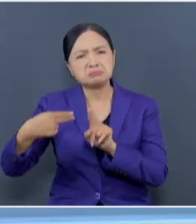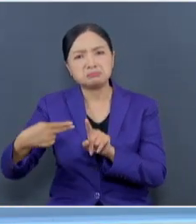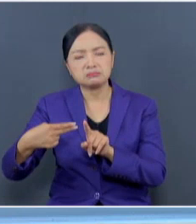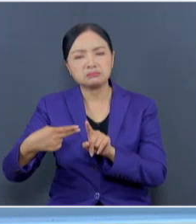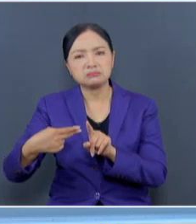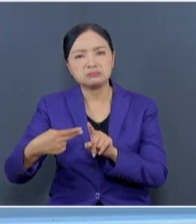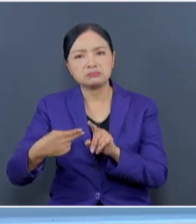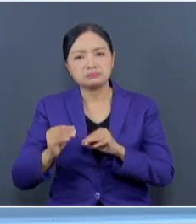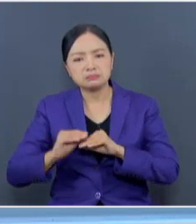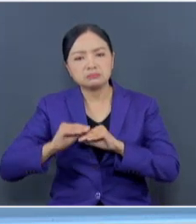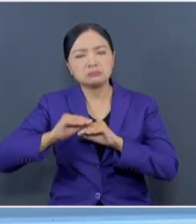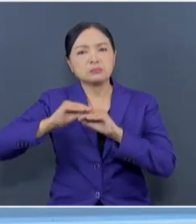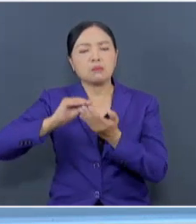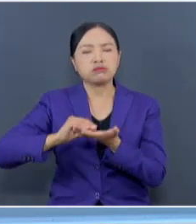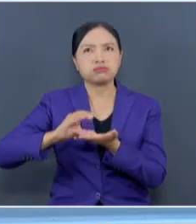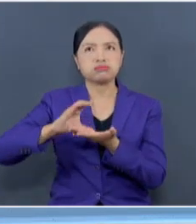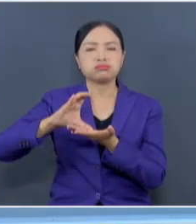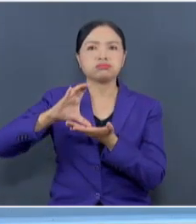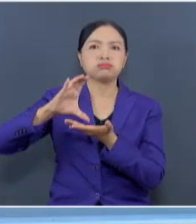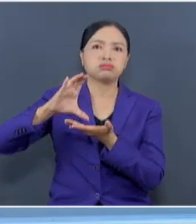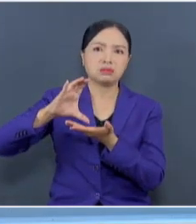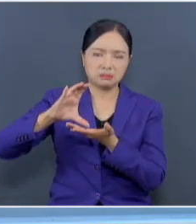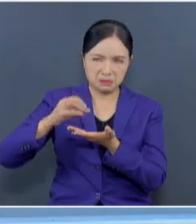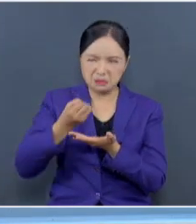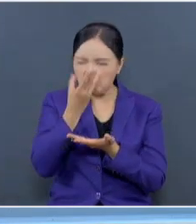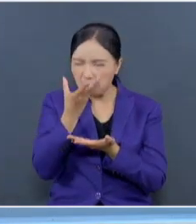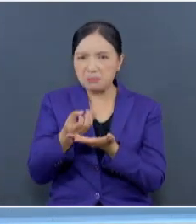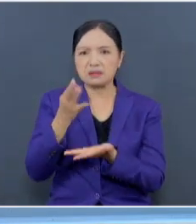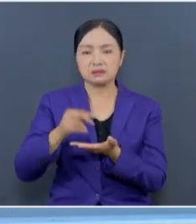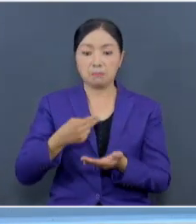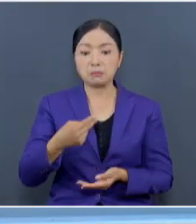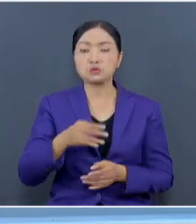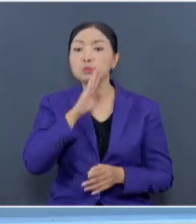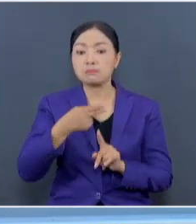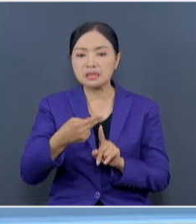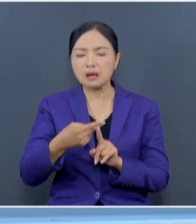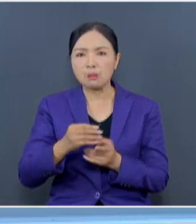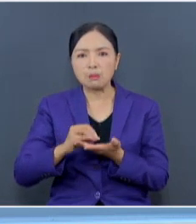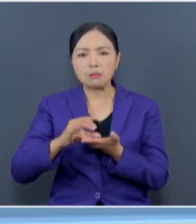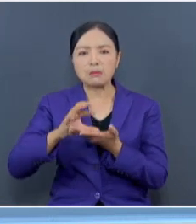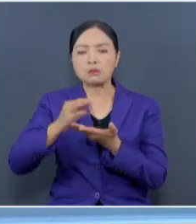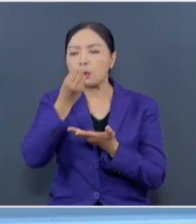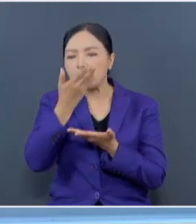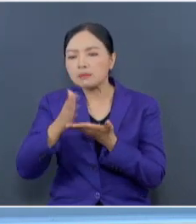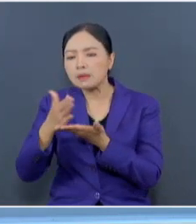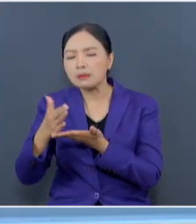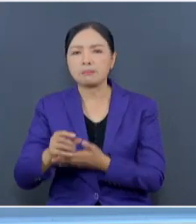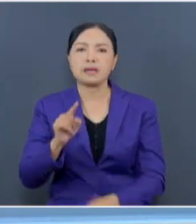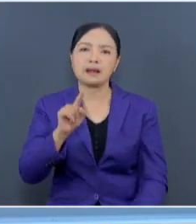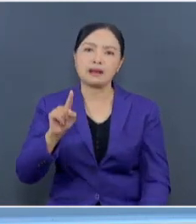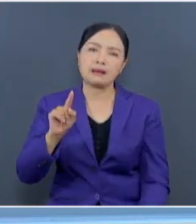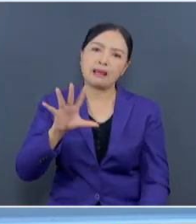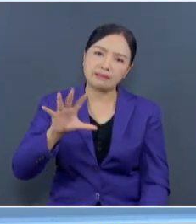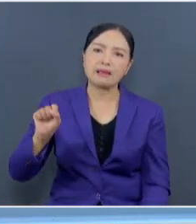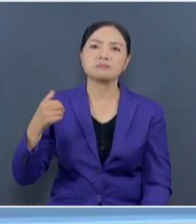ายคุณผู้ชมฮะจ่ายดอกท่วมดอกท่วมหนี้หลักหมื่นบางทีจ่ายไปครึ่งล้านแล้วก็มีเหมือนกันนะฮะ นะคะอ่ะก็ใคร